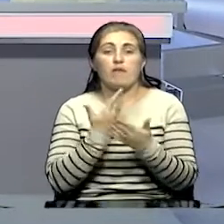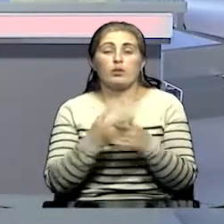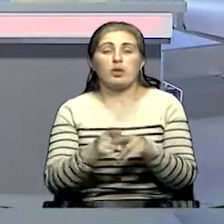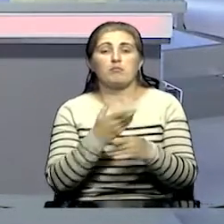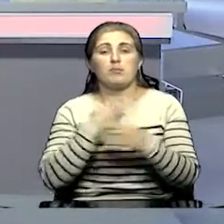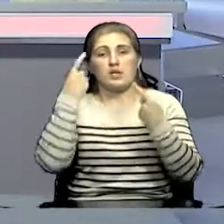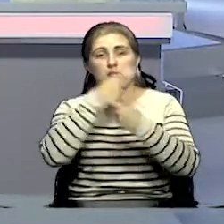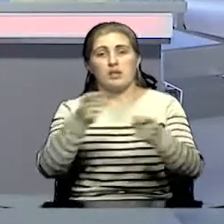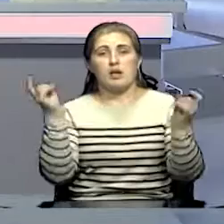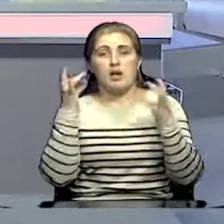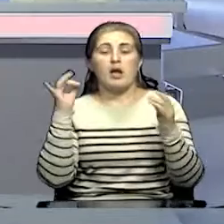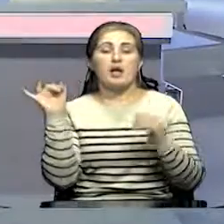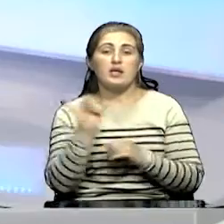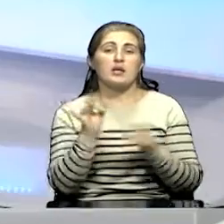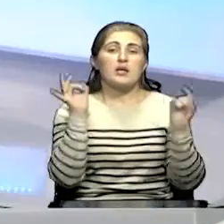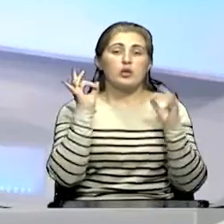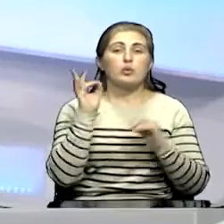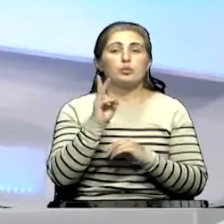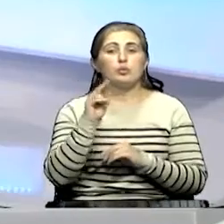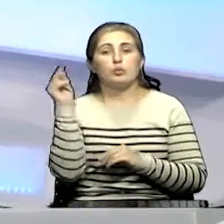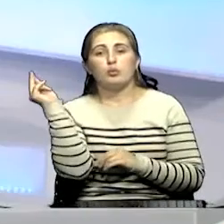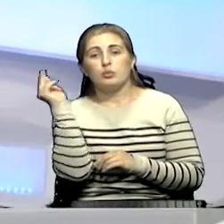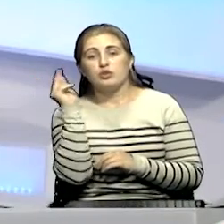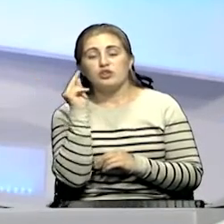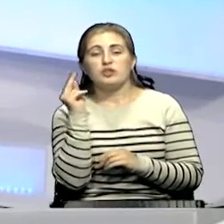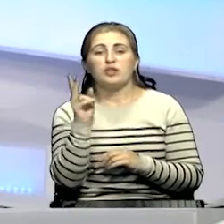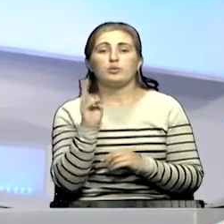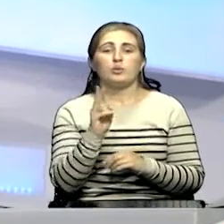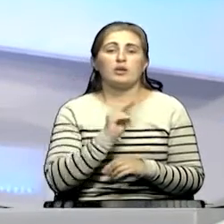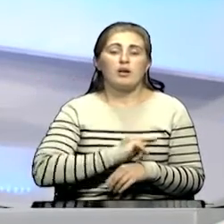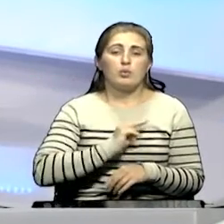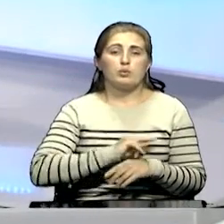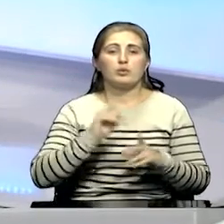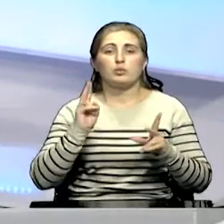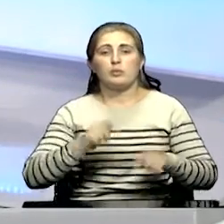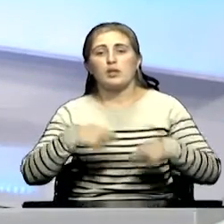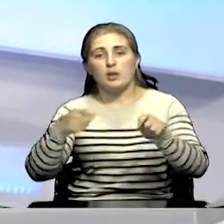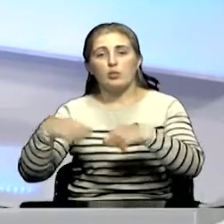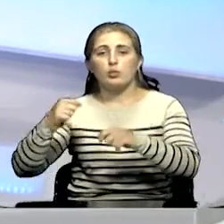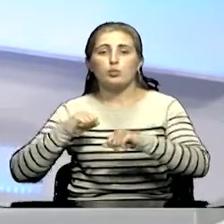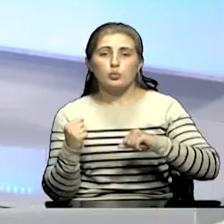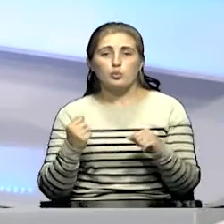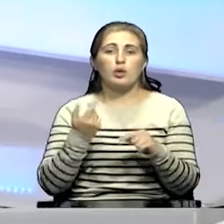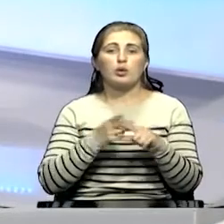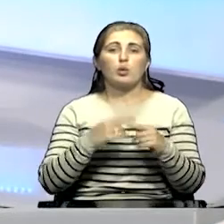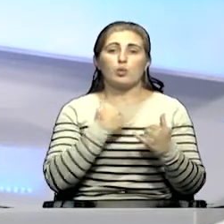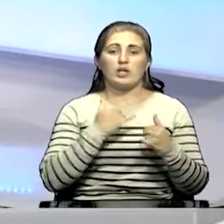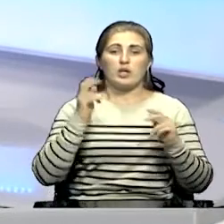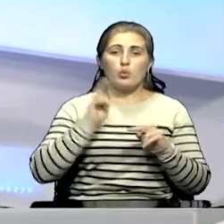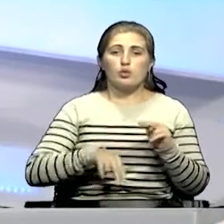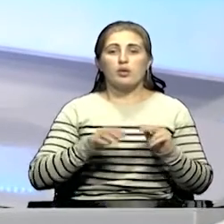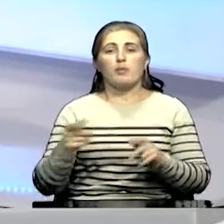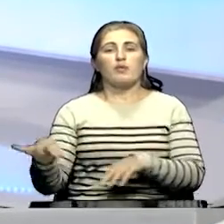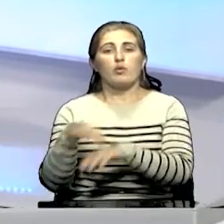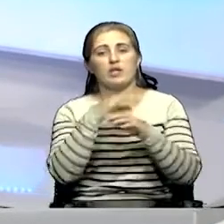графа на радио кто-то учился кто-то работал закончил друг другу передают уже очень много те которые у нас закончили приводит сейчас своих